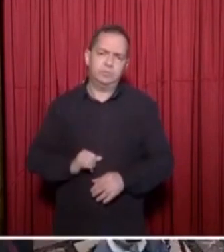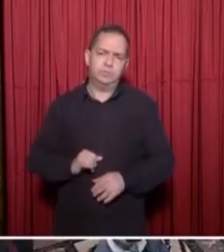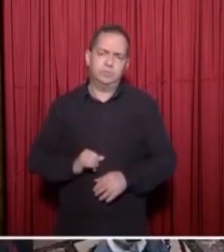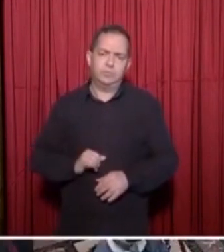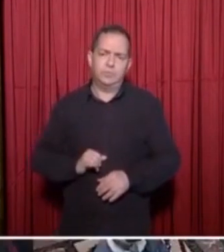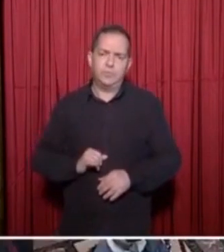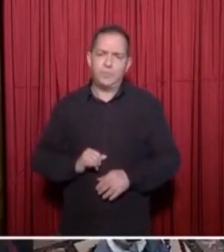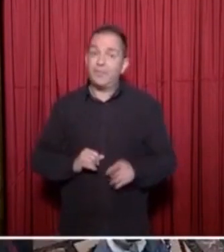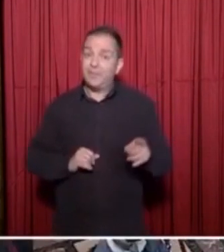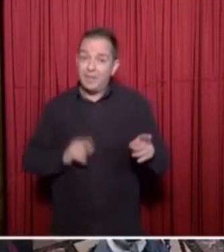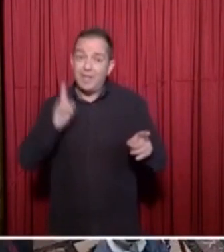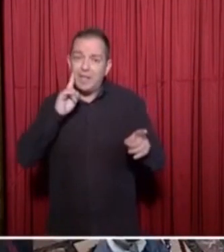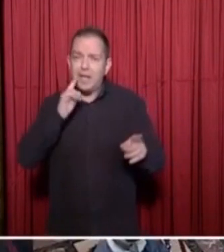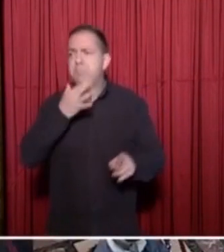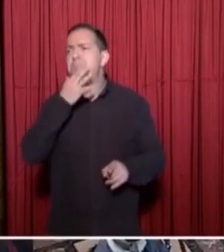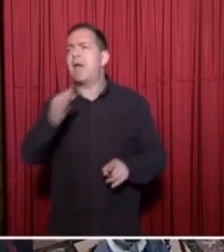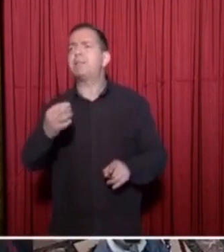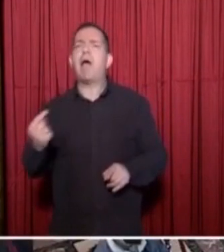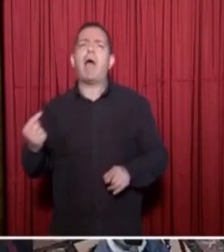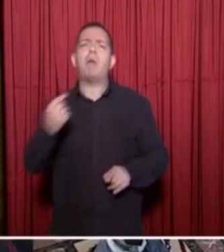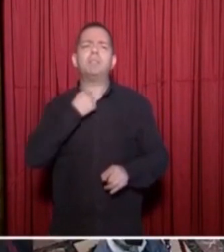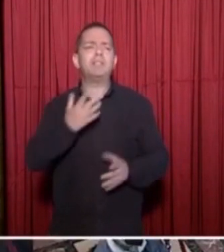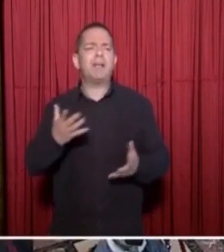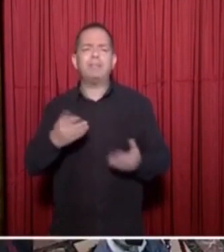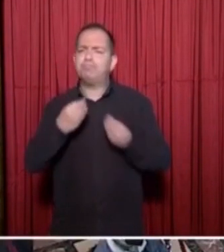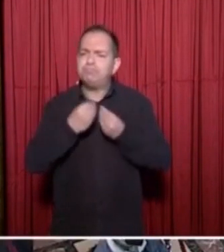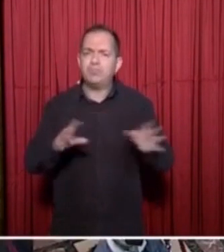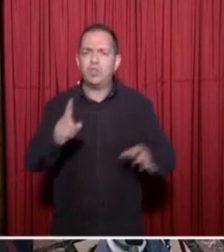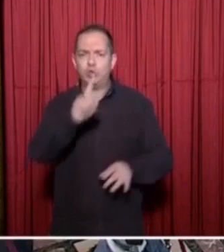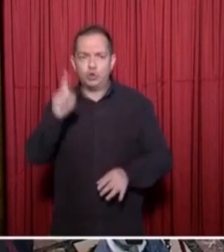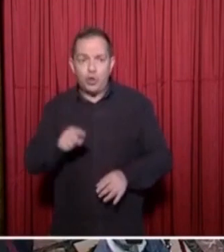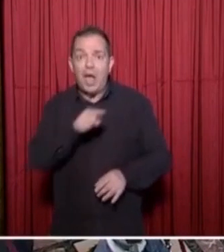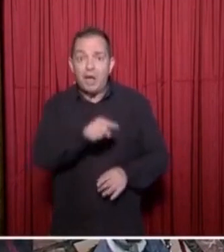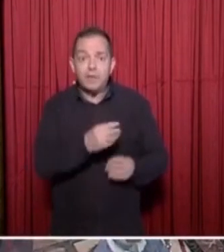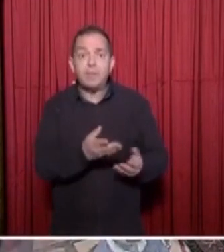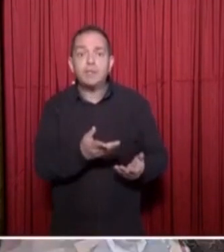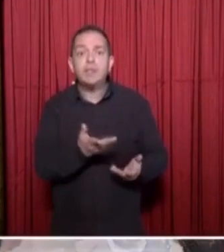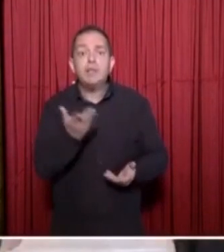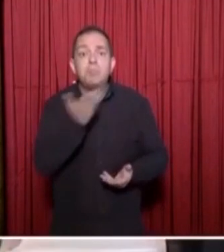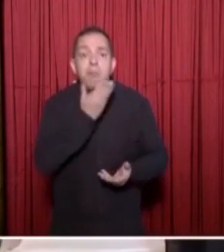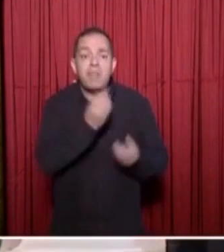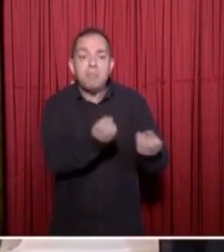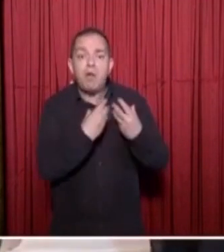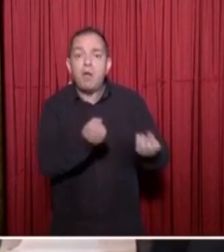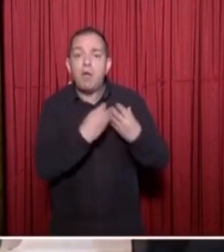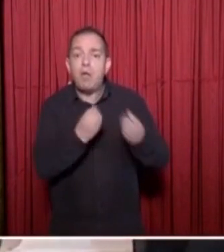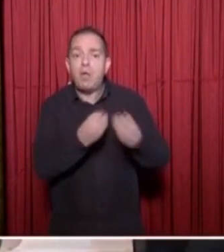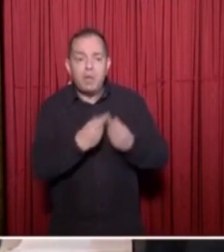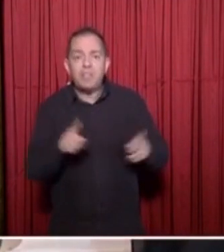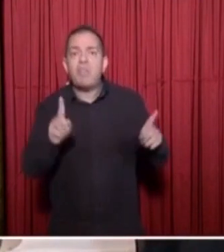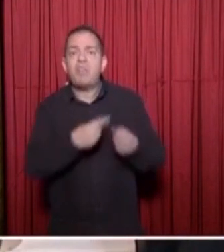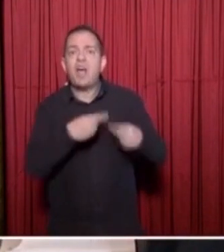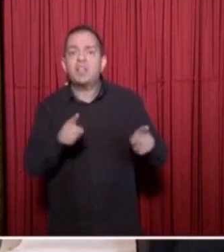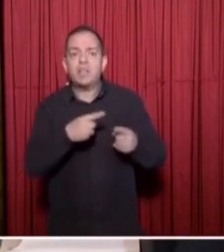Η αποτυχημένη λοιπόν αυτή ύπαρξη γίνεται σήμερα διδάσκαλος όλων μας και μας καλεί εις την